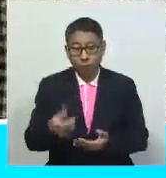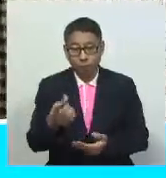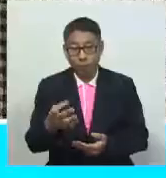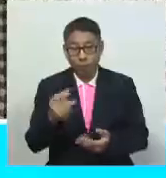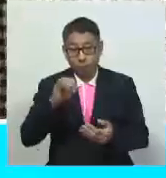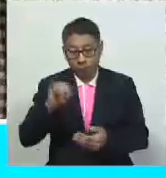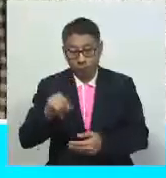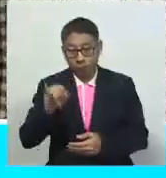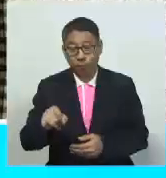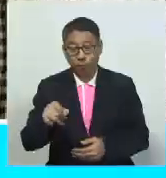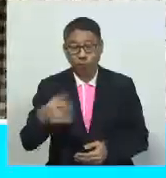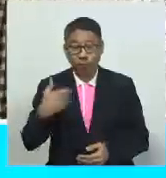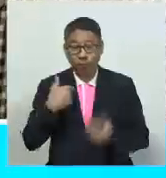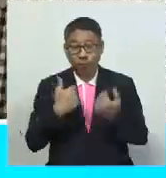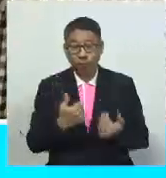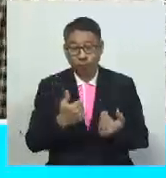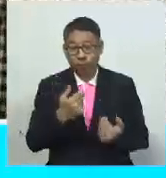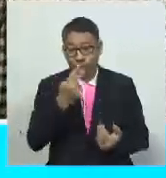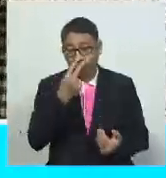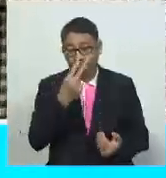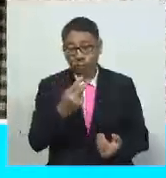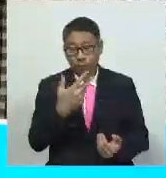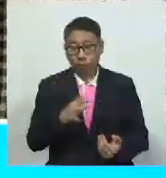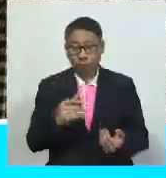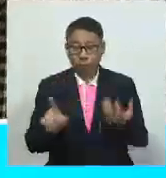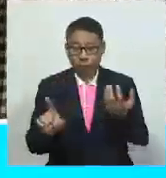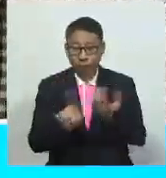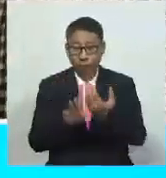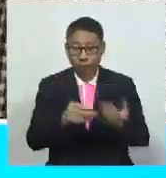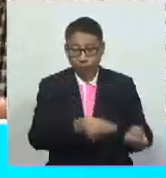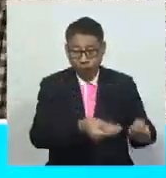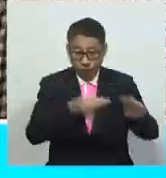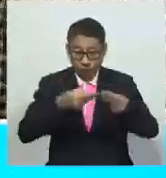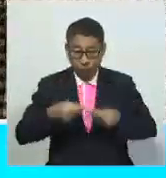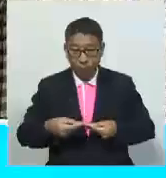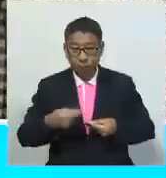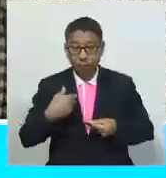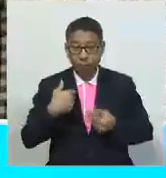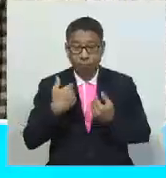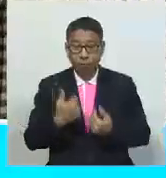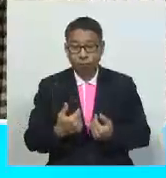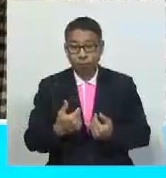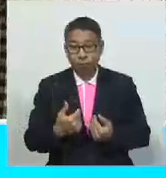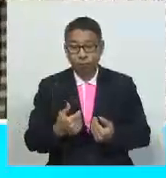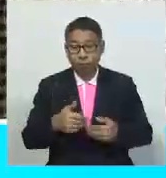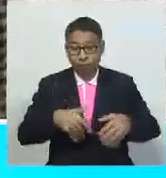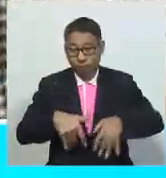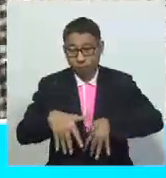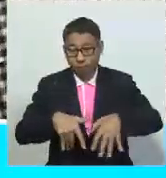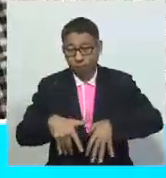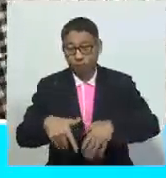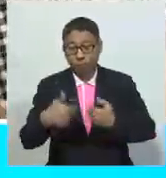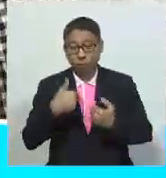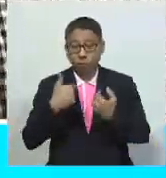ที่จำเป็นจริงๆถูกไหมแล้วได้มีคุณค่ากลับมาอย่างประชาชนแล้ว